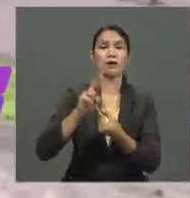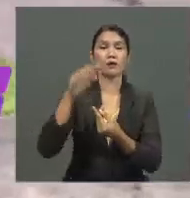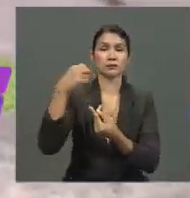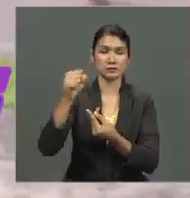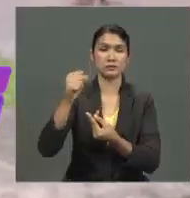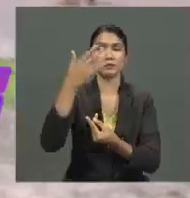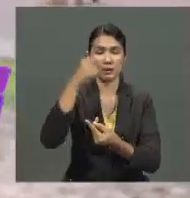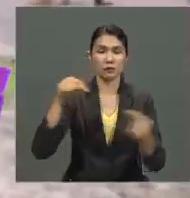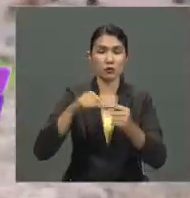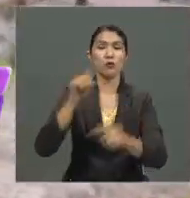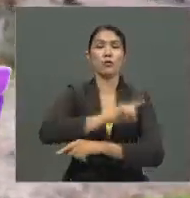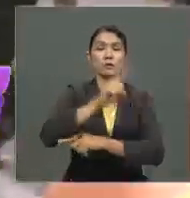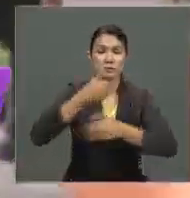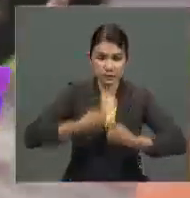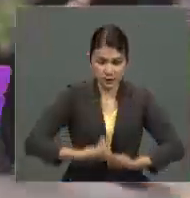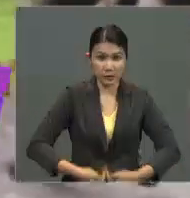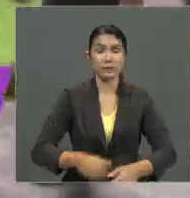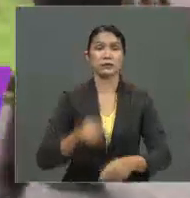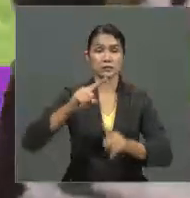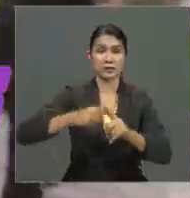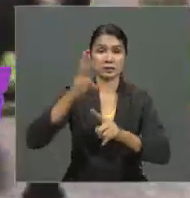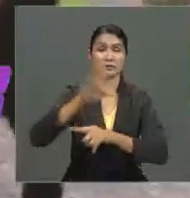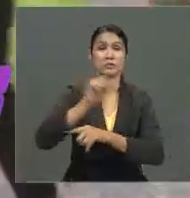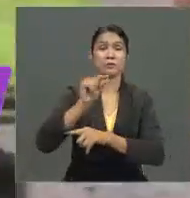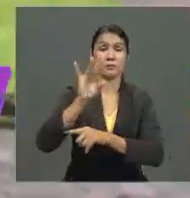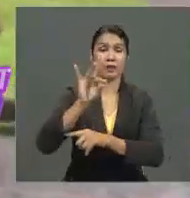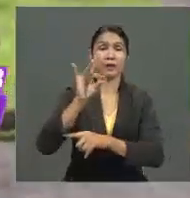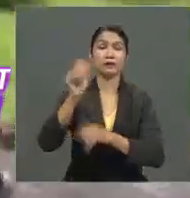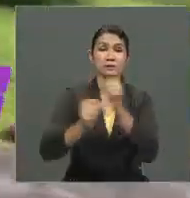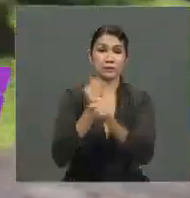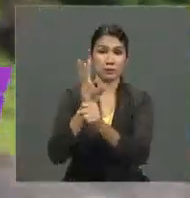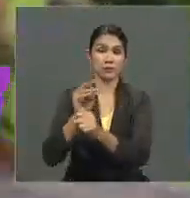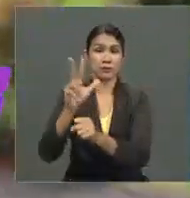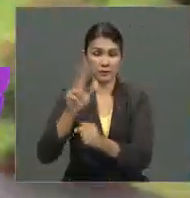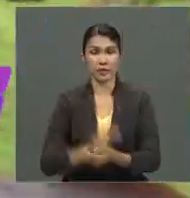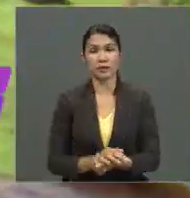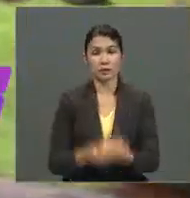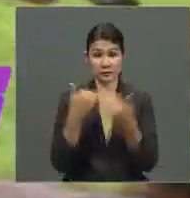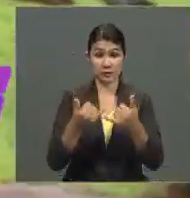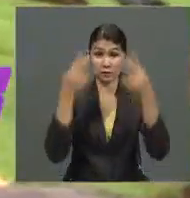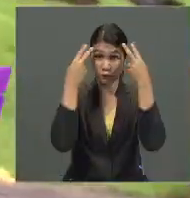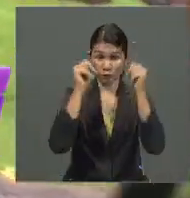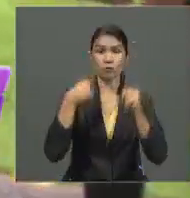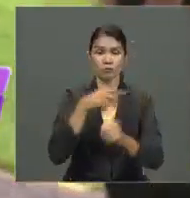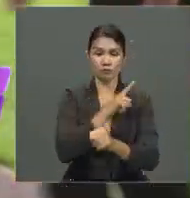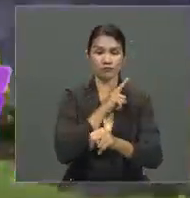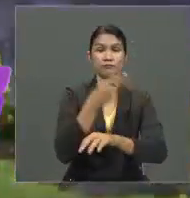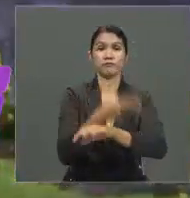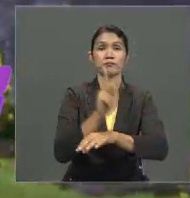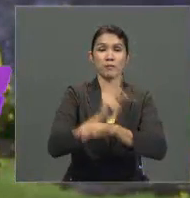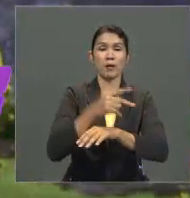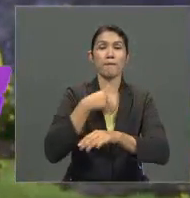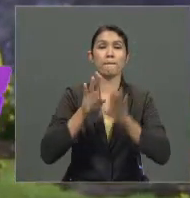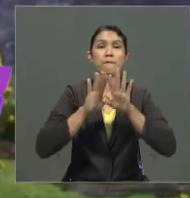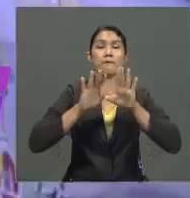คม2563ซึ่งในวันนี้พลเอกประยุทธ์จันทร์โอชานายกรัฐมนตรีได้เดินทางมาเป็นประธานในพิธีเปิดโครงการปลูก